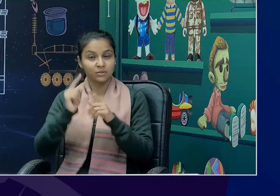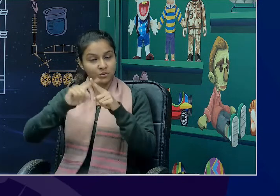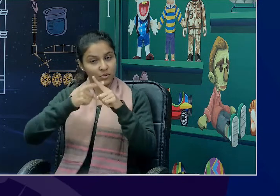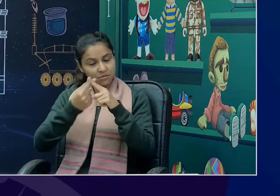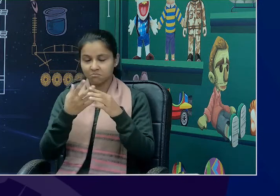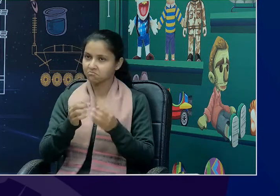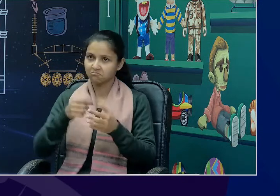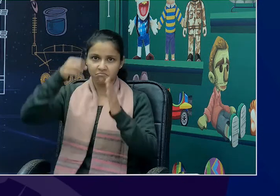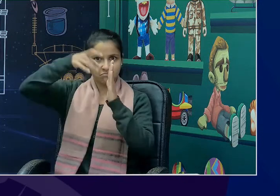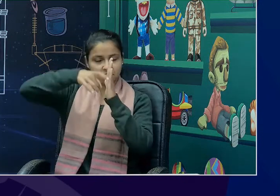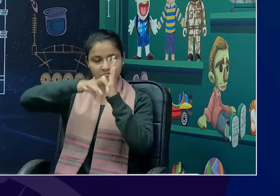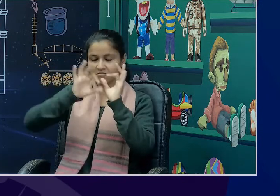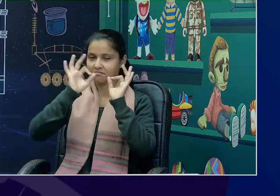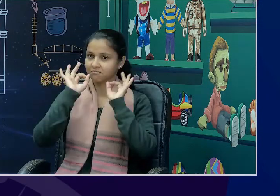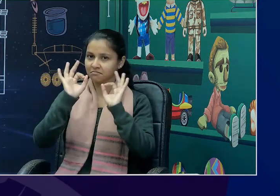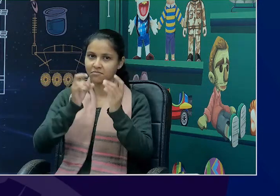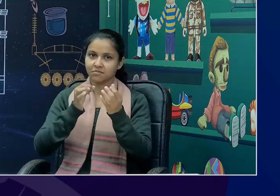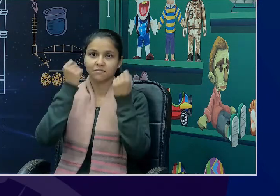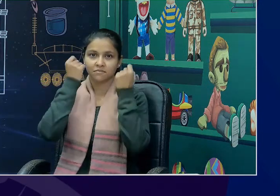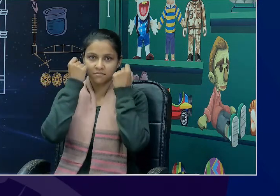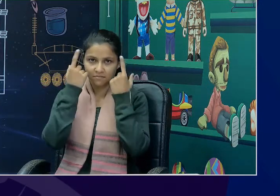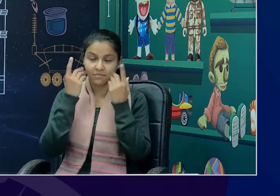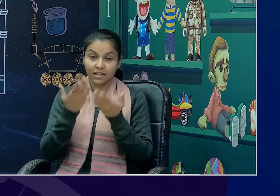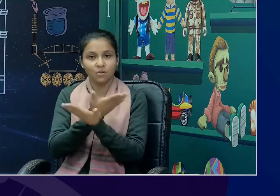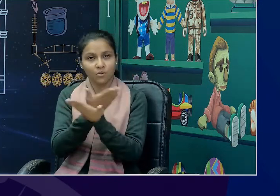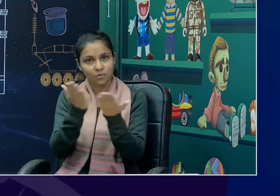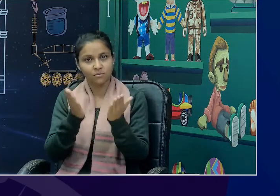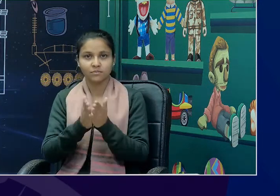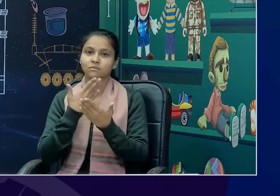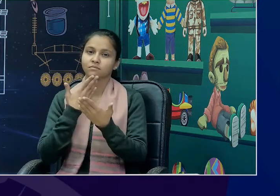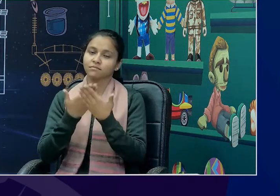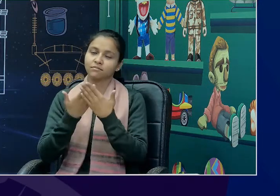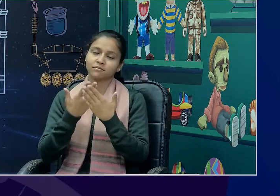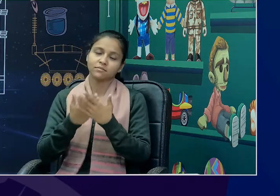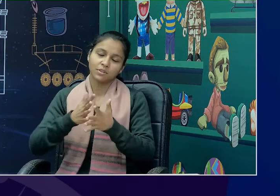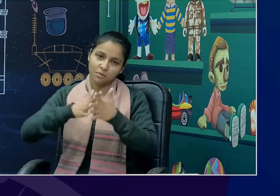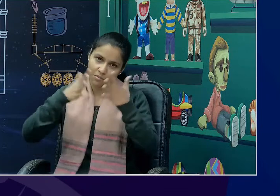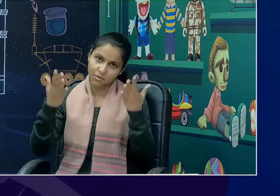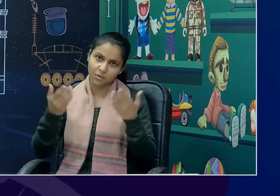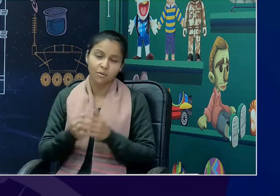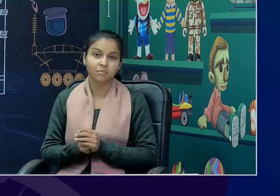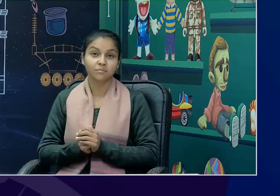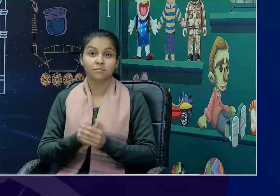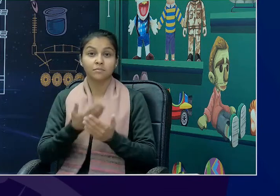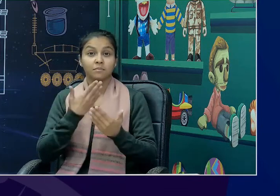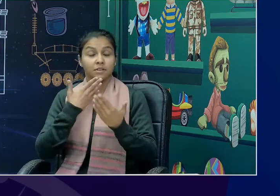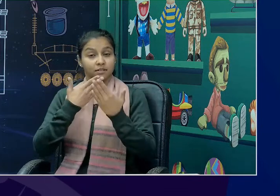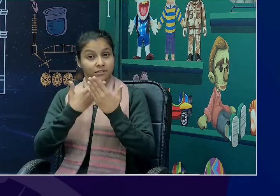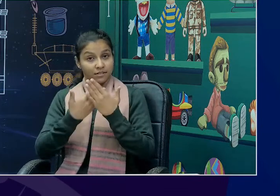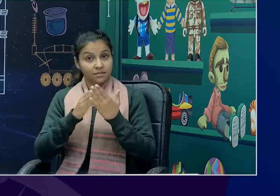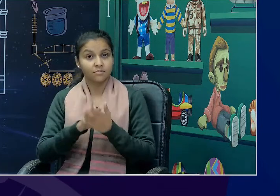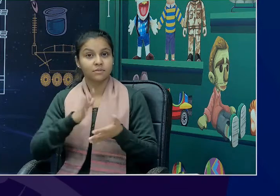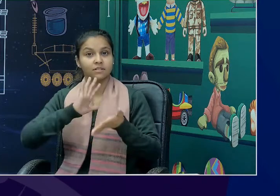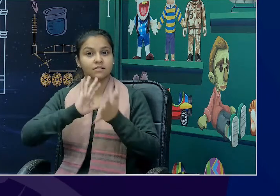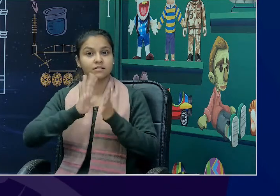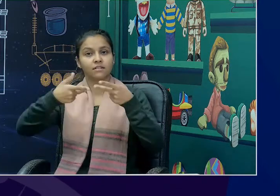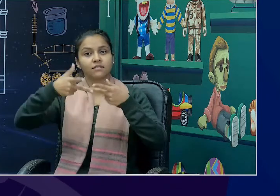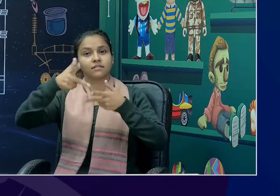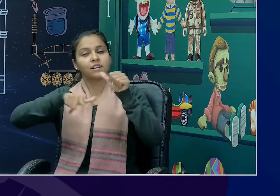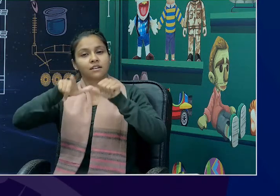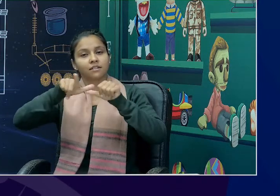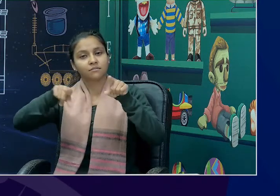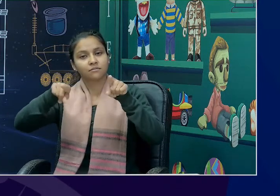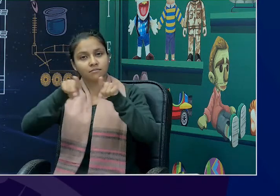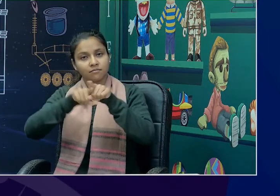बेहतरीन तरीके से इसे समझाने की कोशिश की, तो उनका बहुत बहुत शुक्रिया. और मैं धन्यवाद करना चाहूँगी हमारी आज की साइन लैंग्वेज इंटरप्रेटर